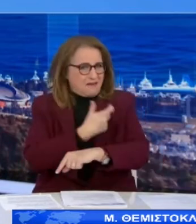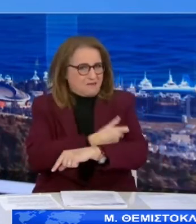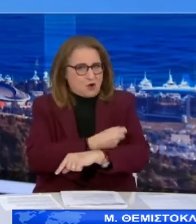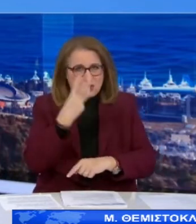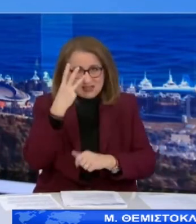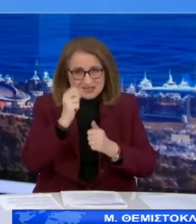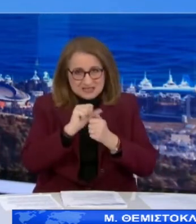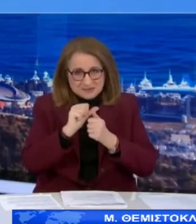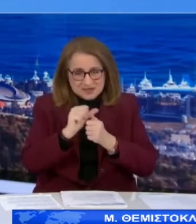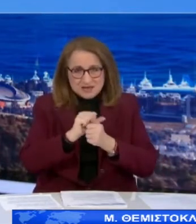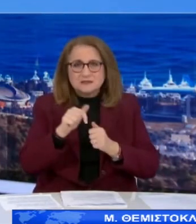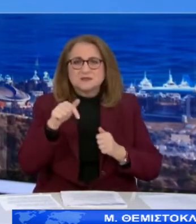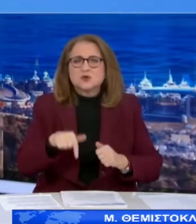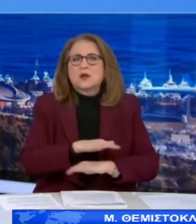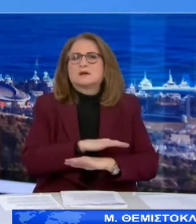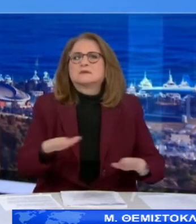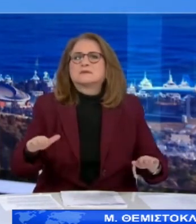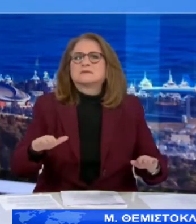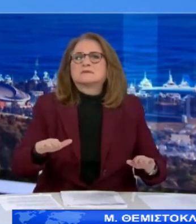πιστοποιητικό εμβολιασμού τους. Από τα